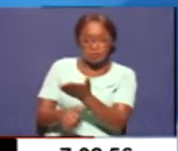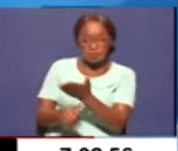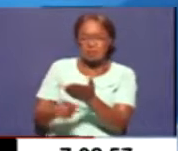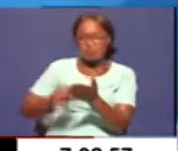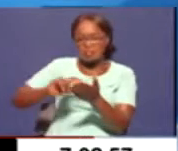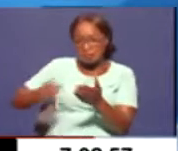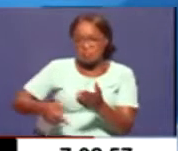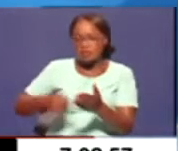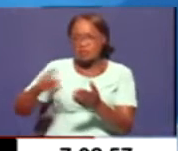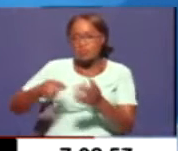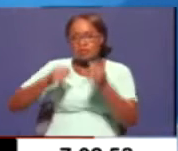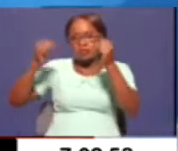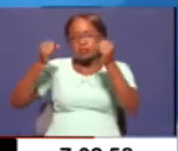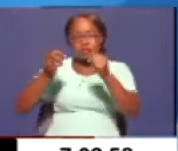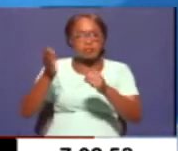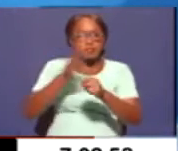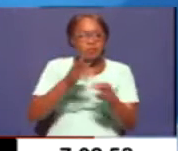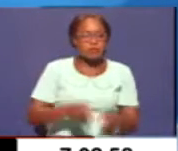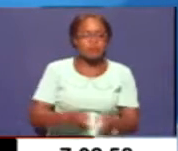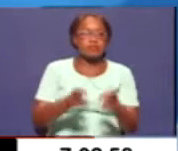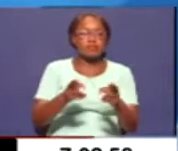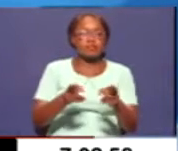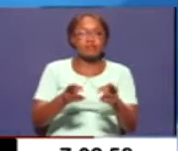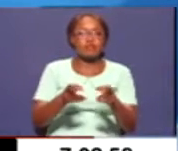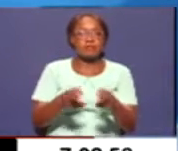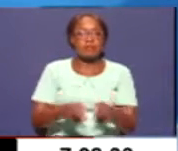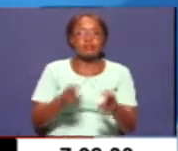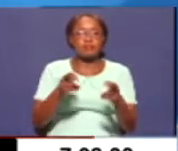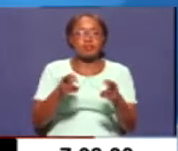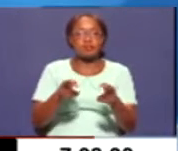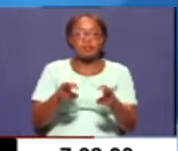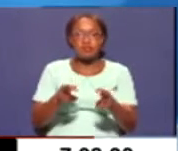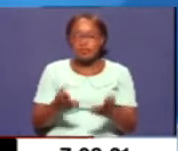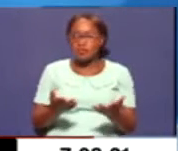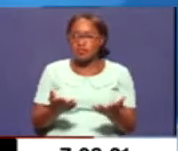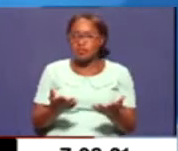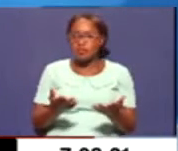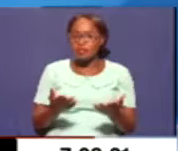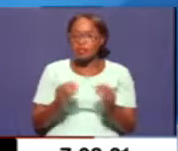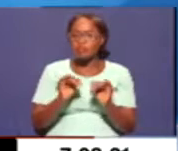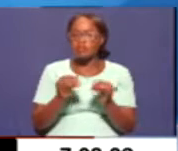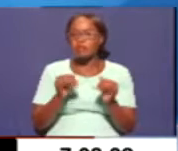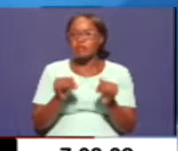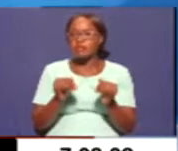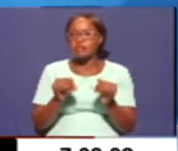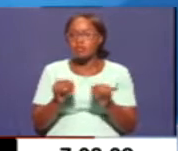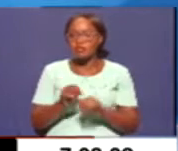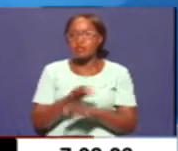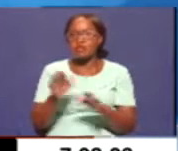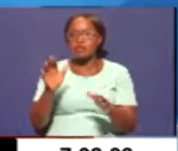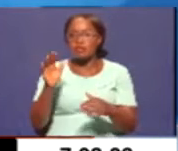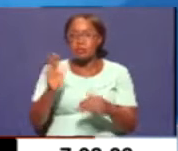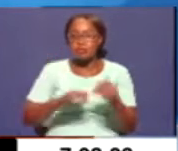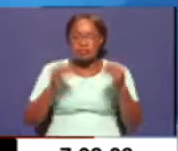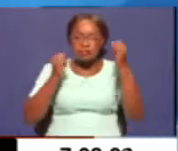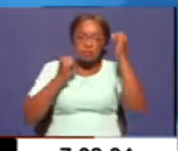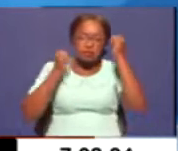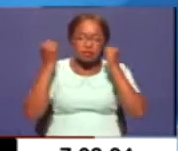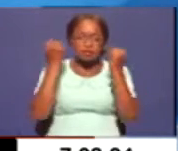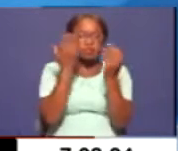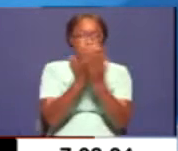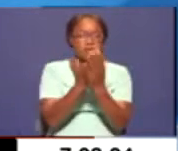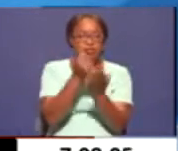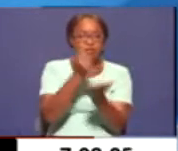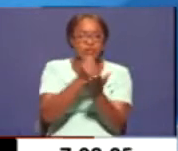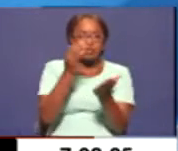wandamanaji wakirejea barabarani na barabara zikienea na habari zikienea kwamba wanajeshi wamewatia nguvuni maafisa kadha